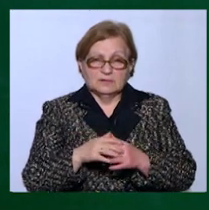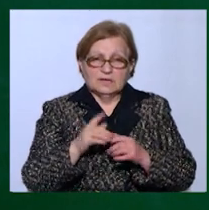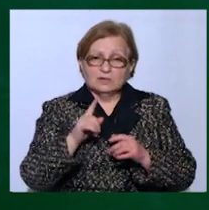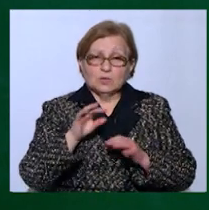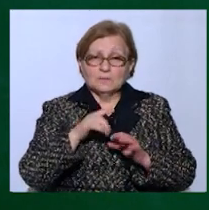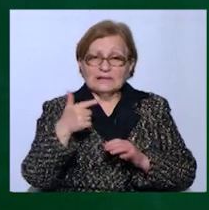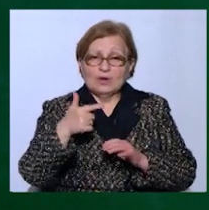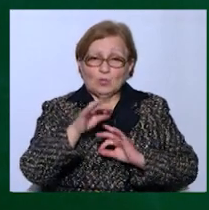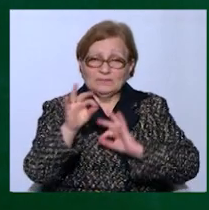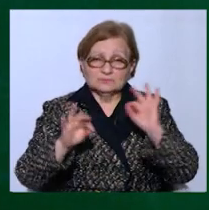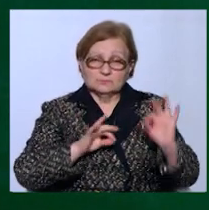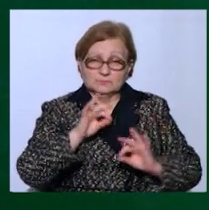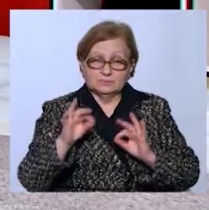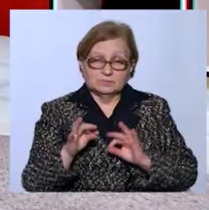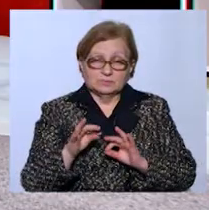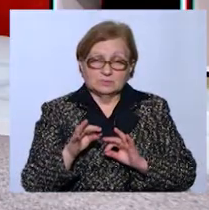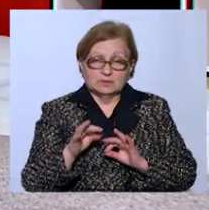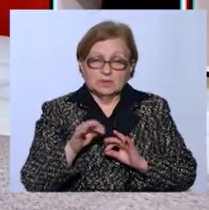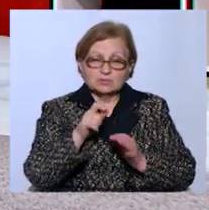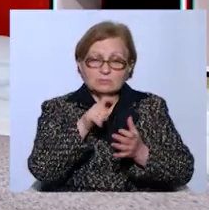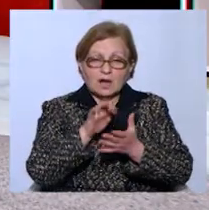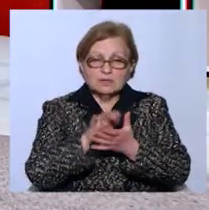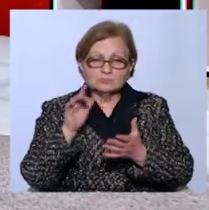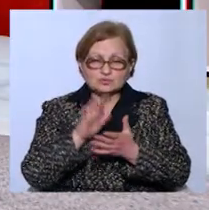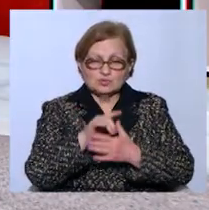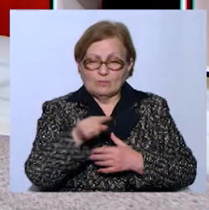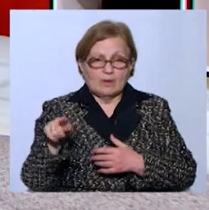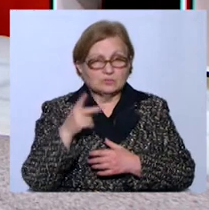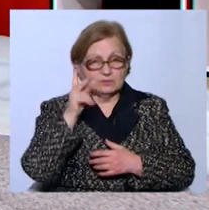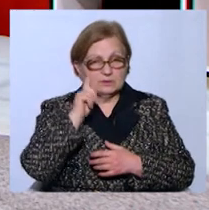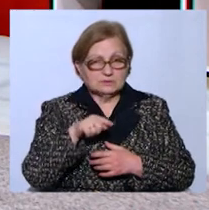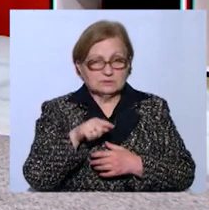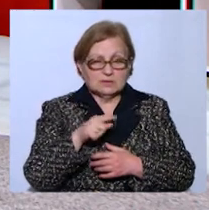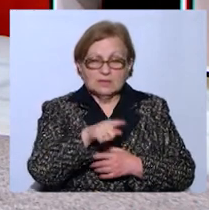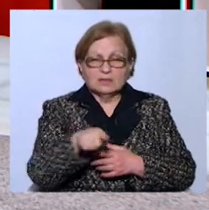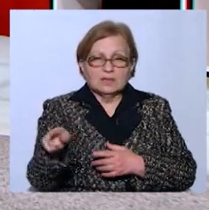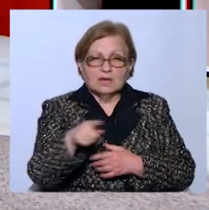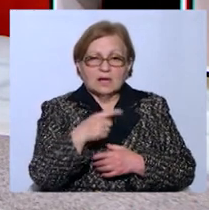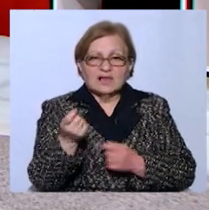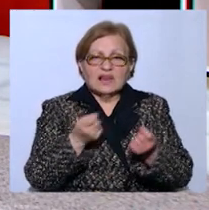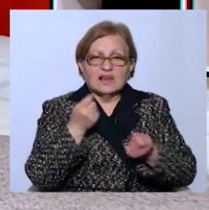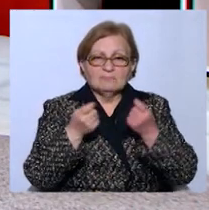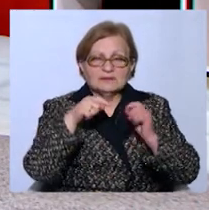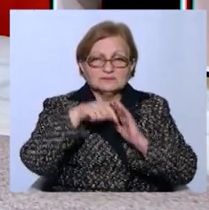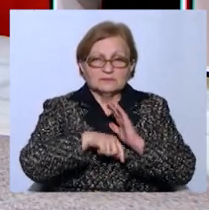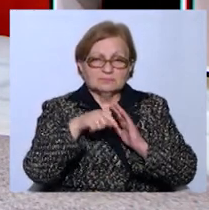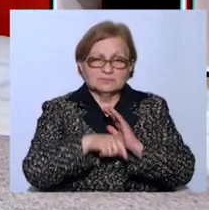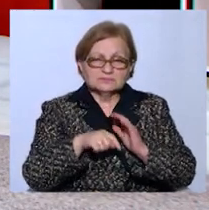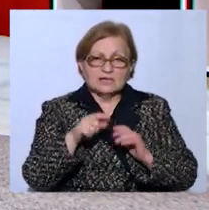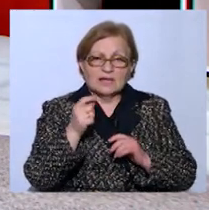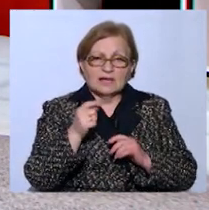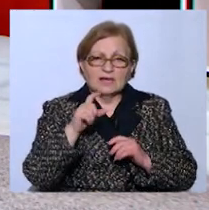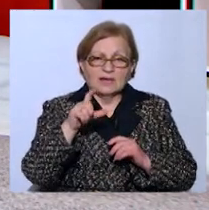გეომეტრიული ფიგურის კიდევ ერთხელ ვამბობ, ამოცნობა შეგვეძლოს და მისი ელემენტების, არა ელემენტები აქვს მას, მას